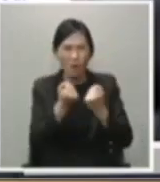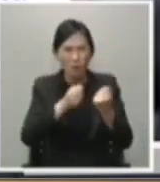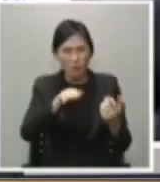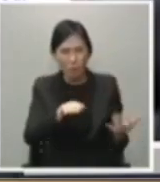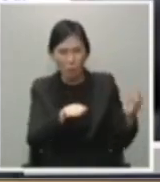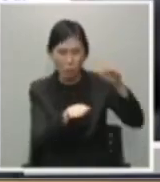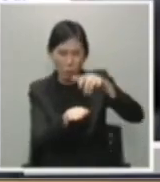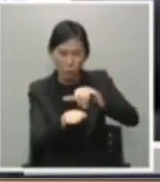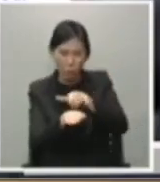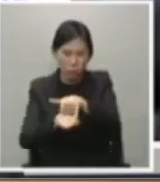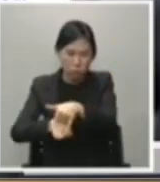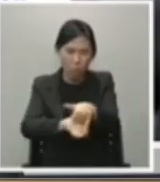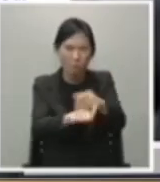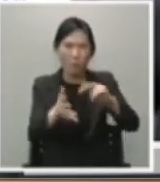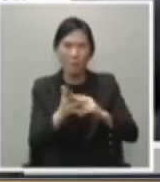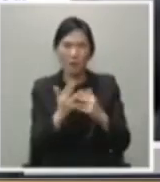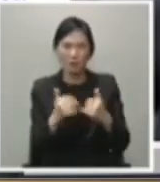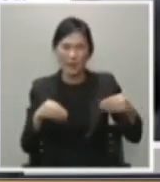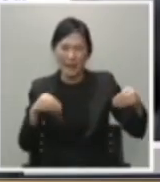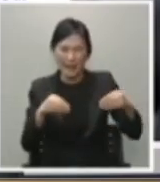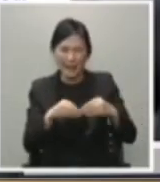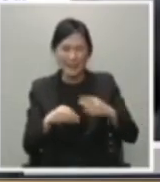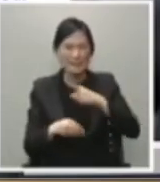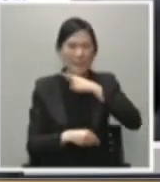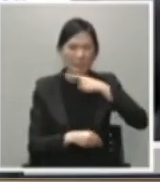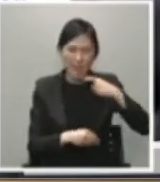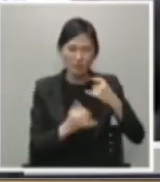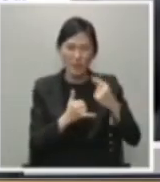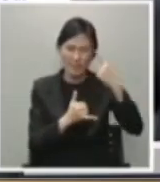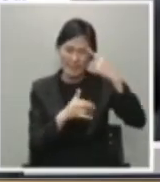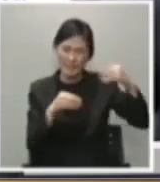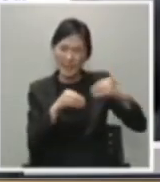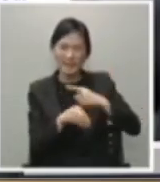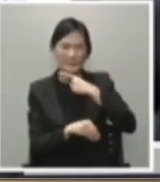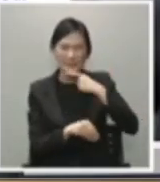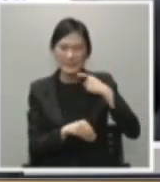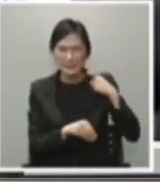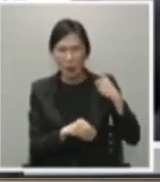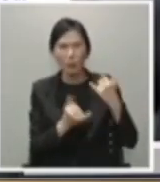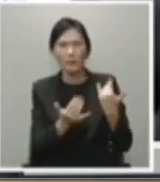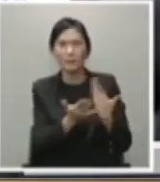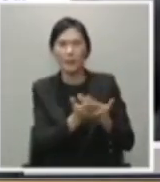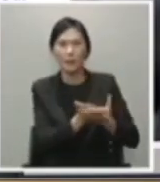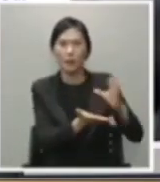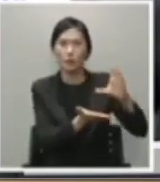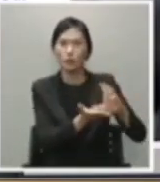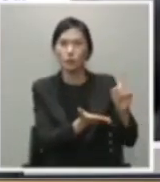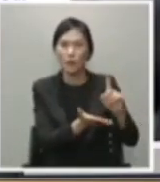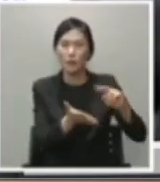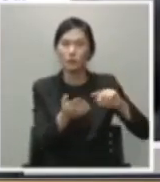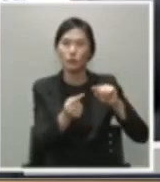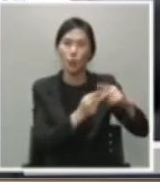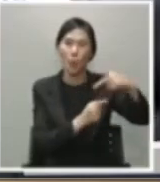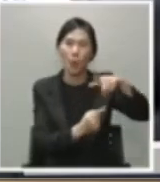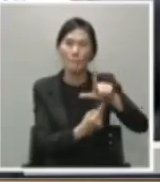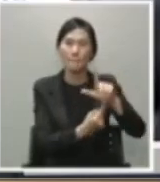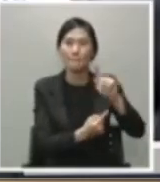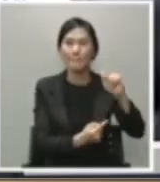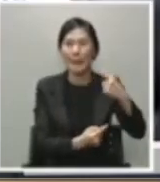แรงครับและก็จะแรงมากกว่านี้แรงมากกว่านี้วันนี้มีเงินกองทุนจากพลังงานทดแทน 10,000 ล้านครับ